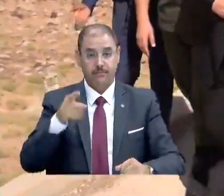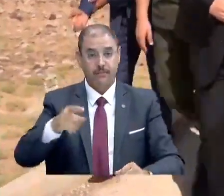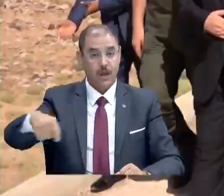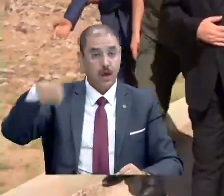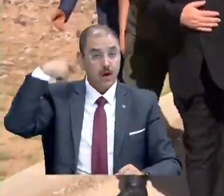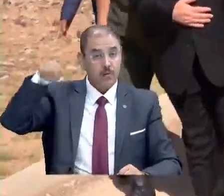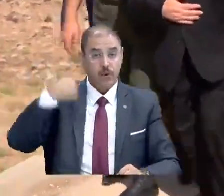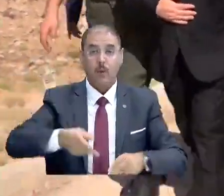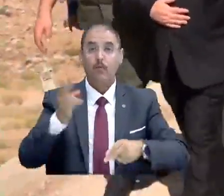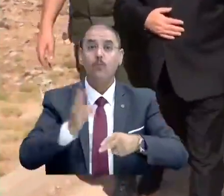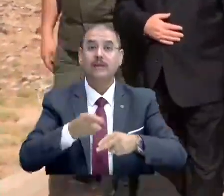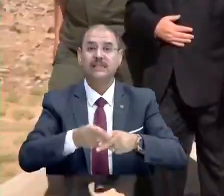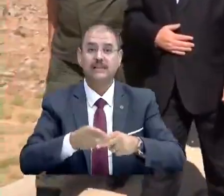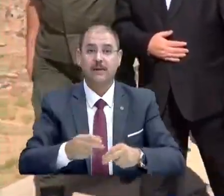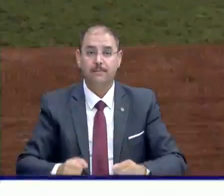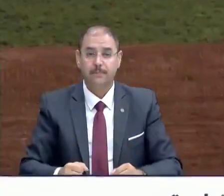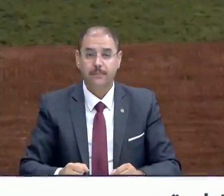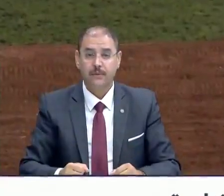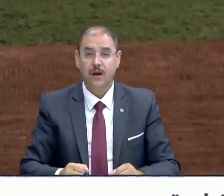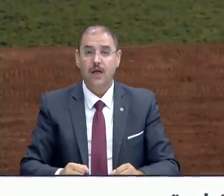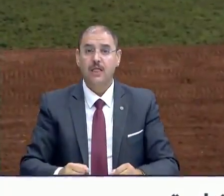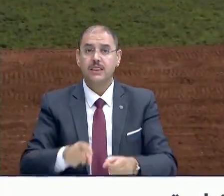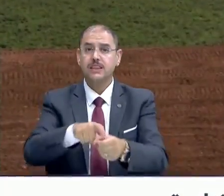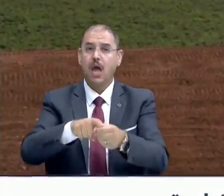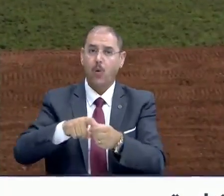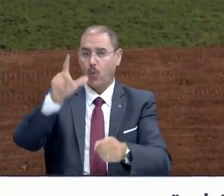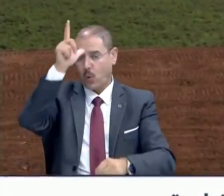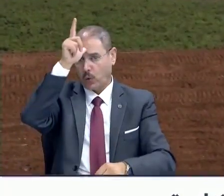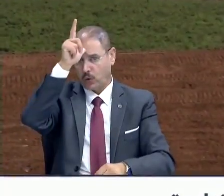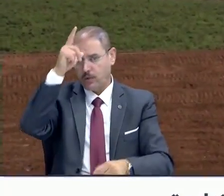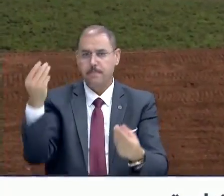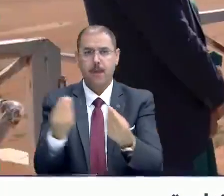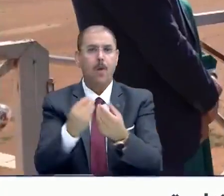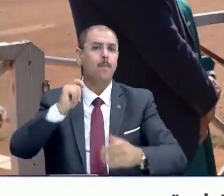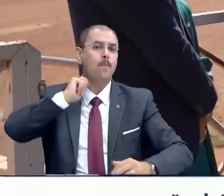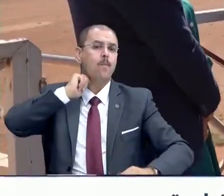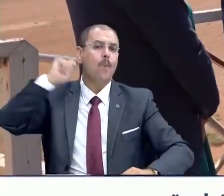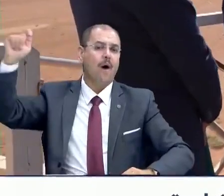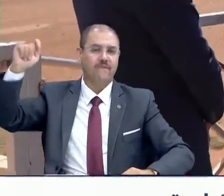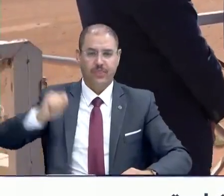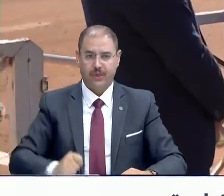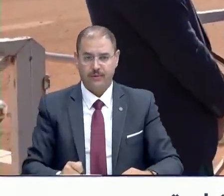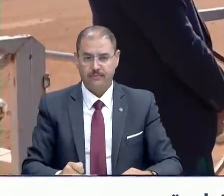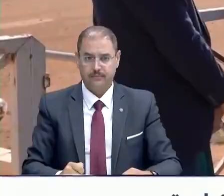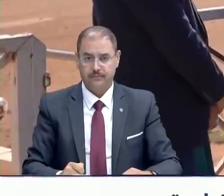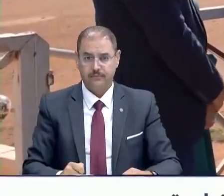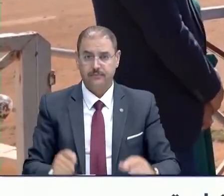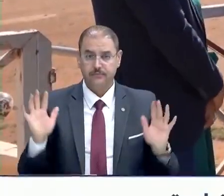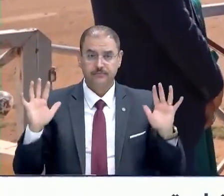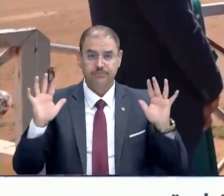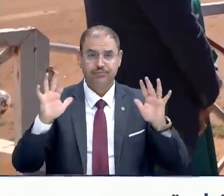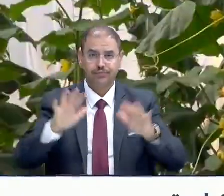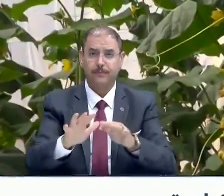الاردنيه وبحضور محافظ المفرق بزياره الى سد سما السرحان وعدد من المشاريع الزراعيه في قضاء سما